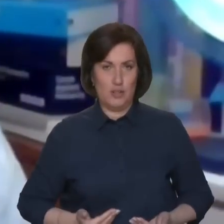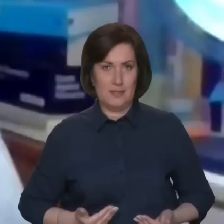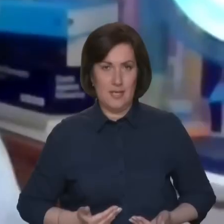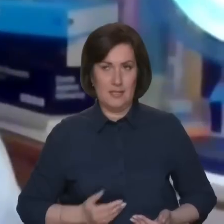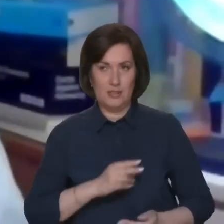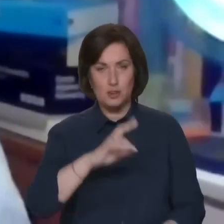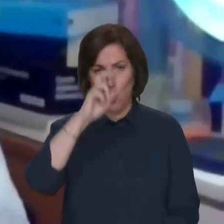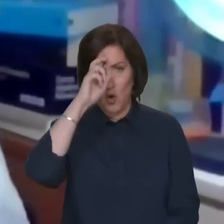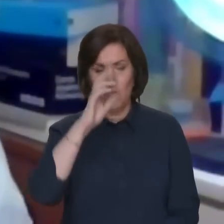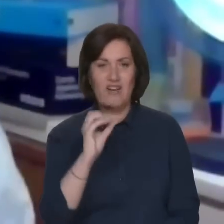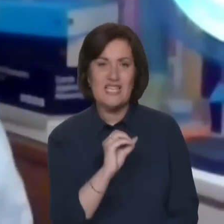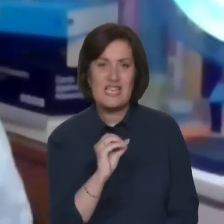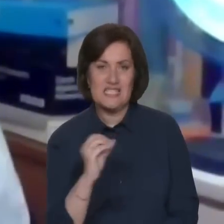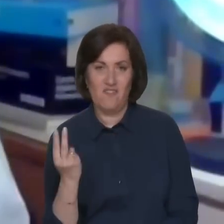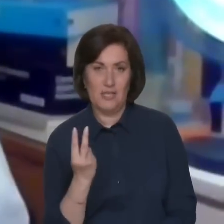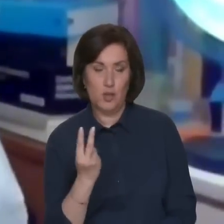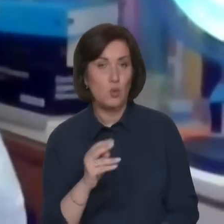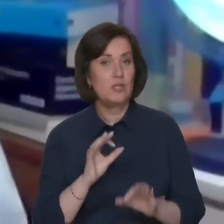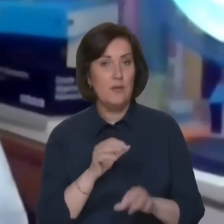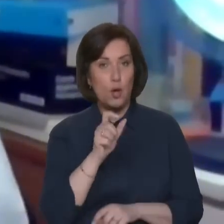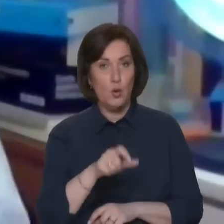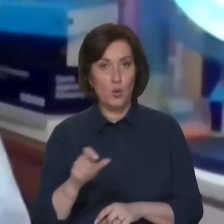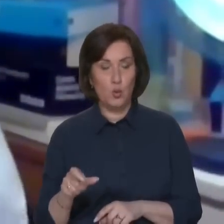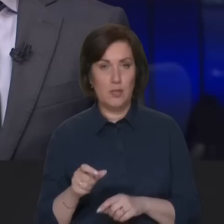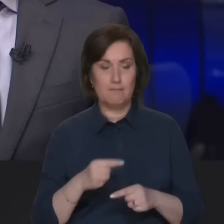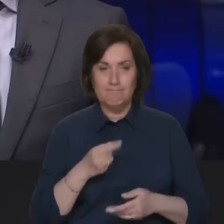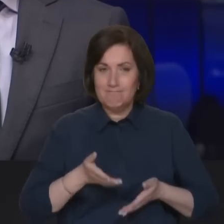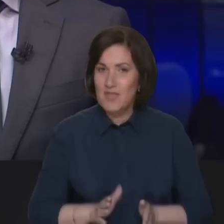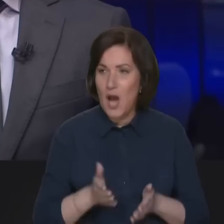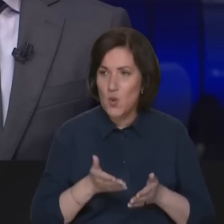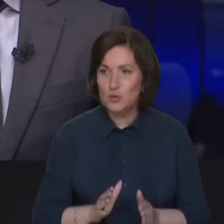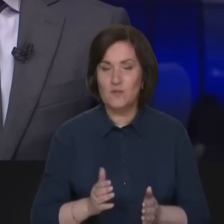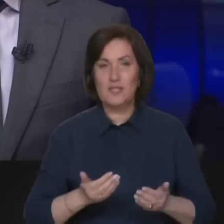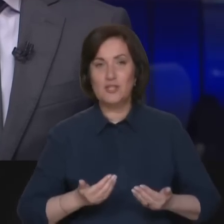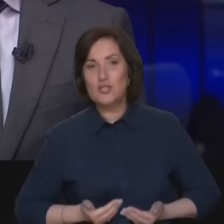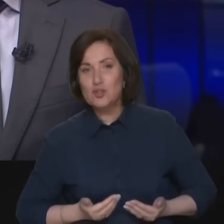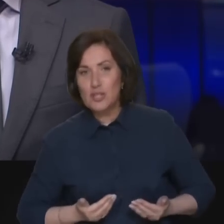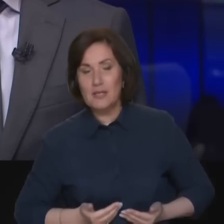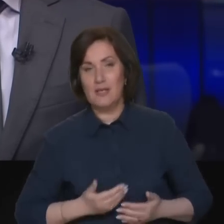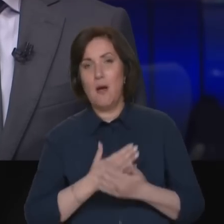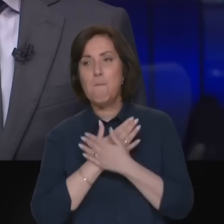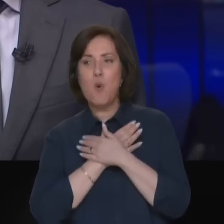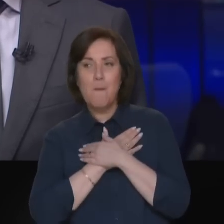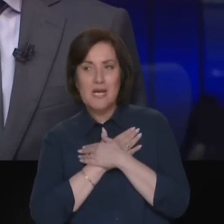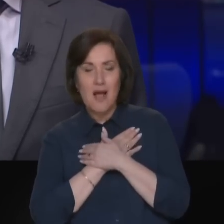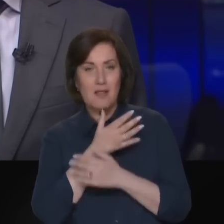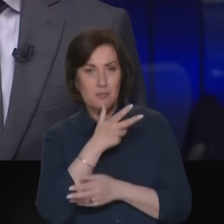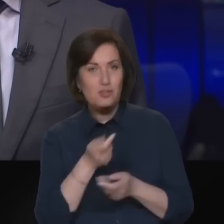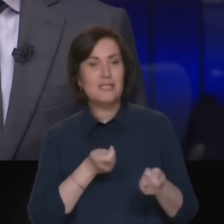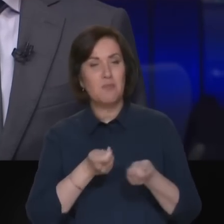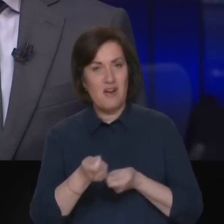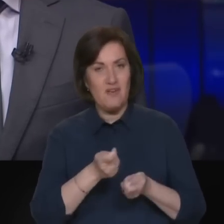аніж королева Єлизавета II. Звісно, люди народжувались, люди жили і люди помирали під час